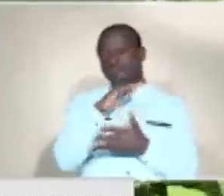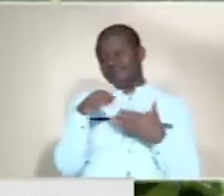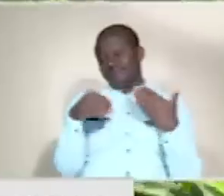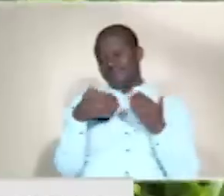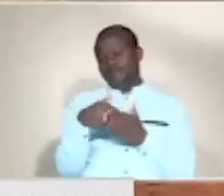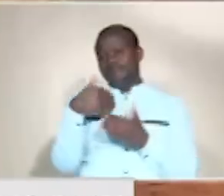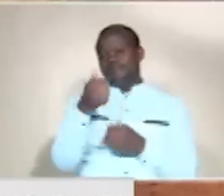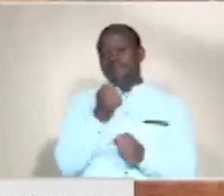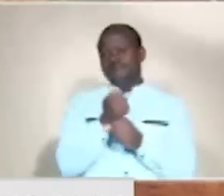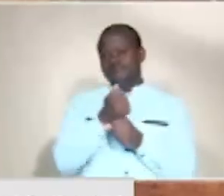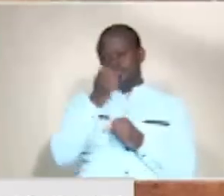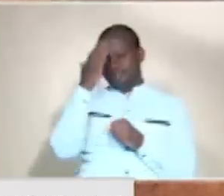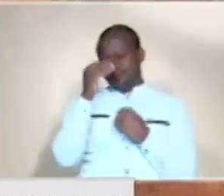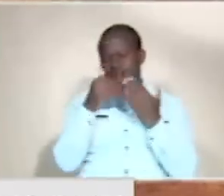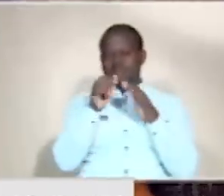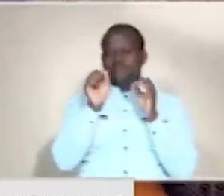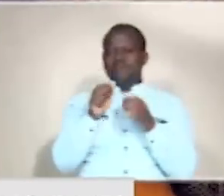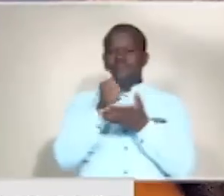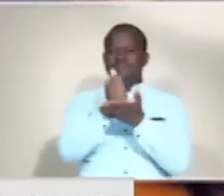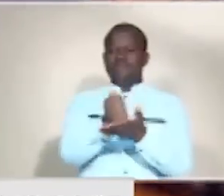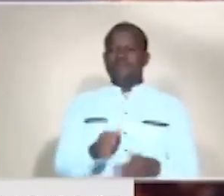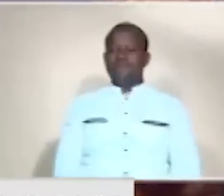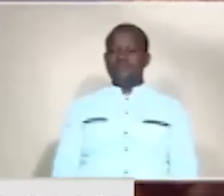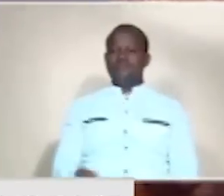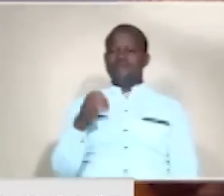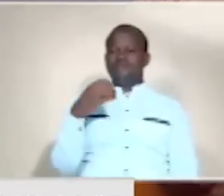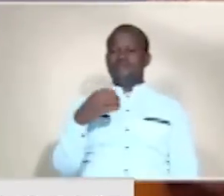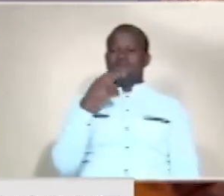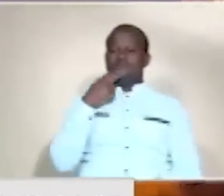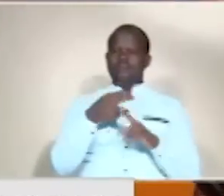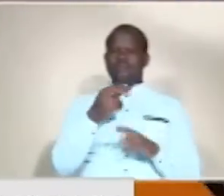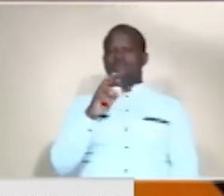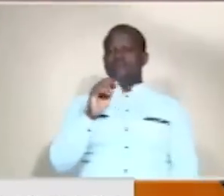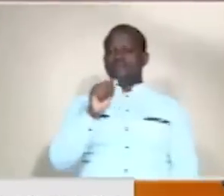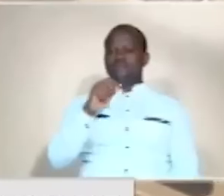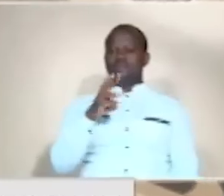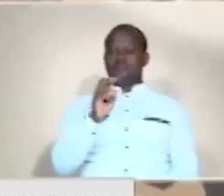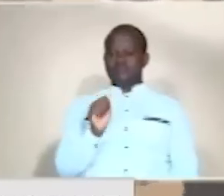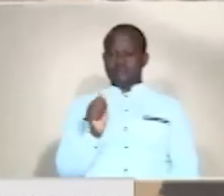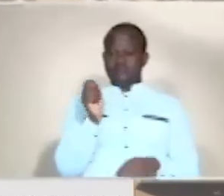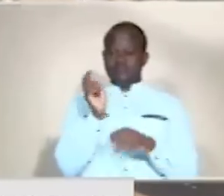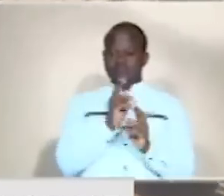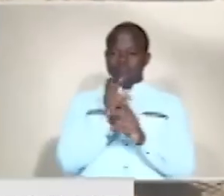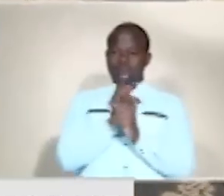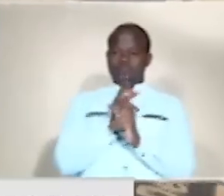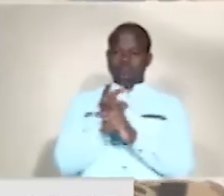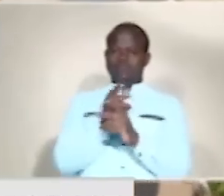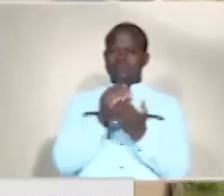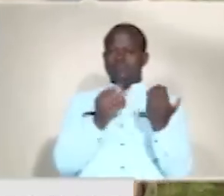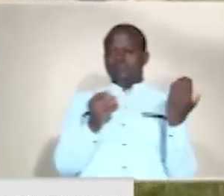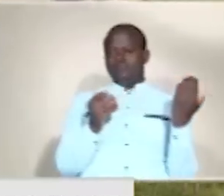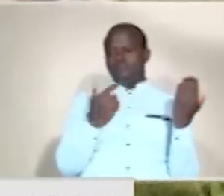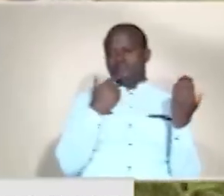yo kugenda babikora kugira ngo babashe kubafasha. Kampani yitwa Delagwa isanzwe yita ku bidukikije niyo yayabahaye.